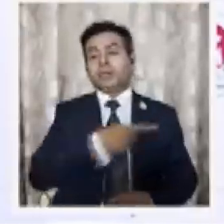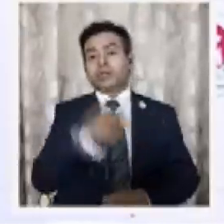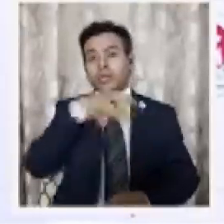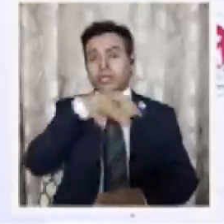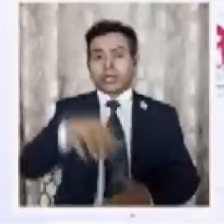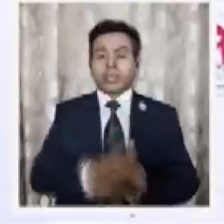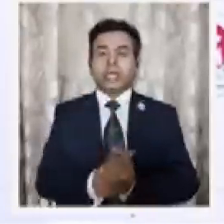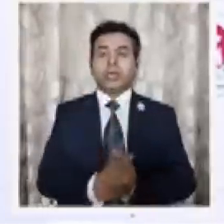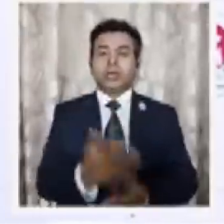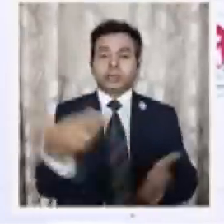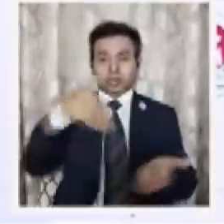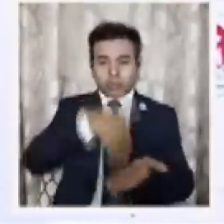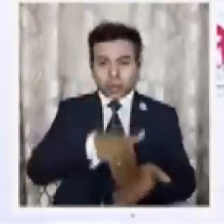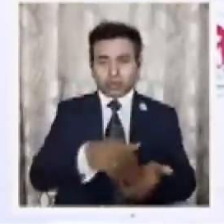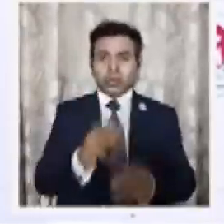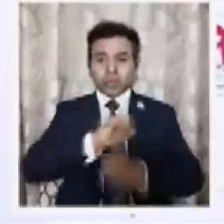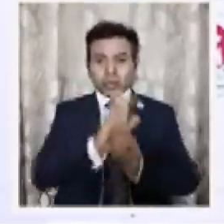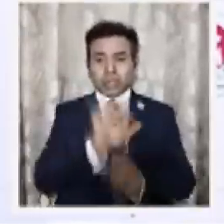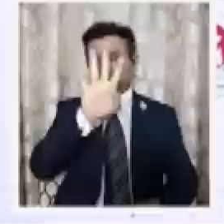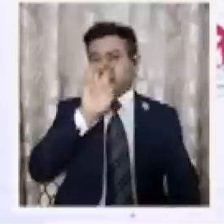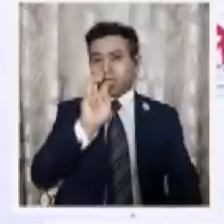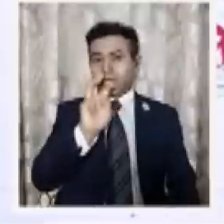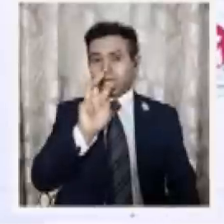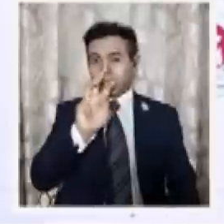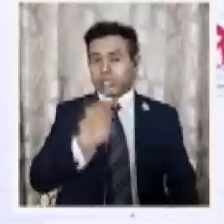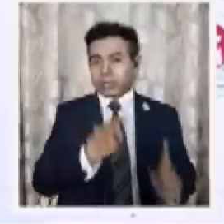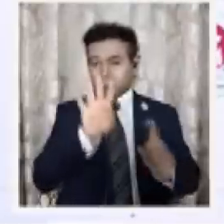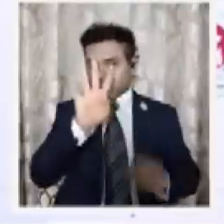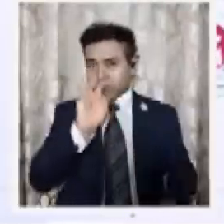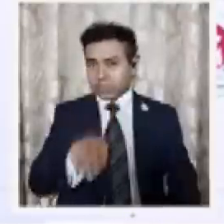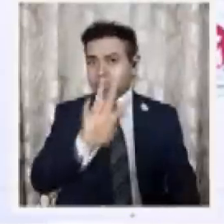দুঃখিত চব্বিশ ঘন্টা না সারা দেশে সাধারণ ভর্তিকৃত রোগীর সংখ্যা